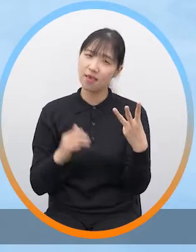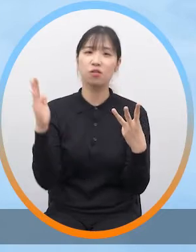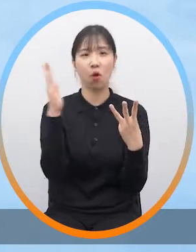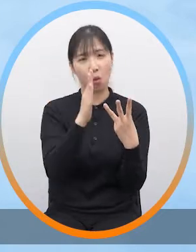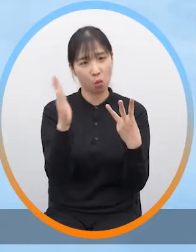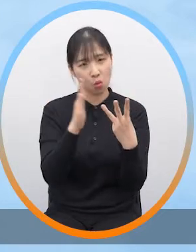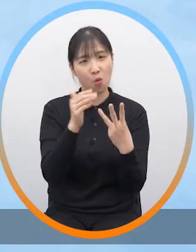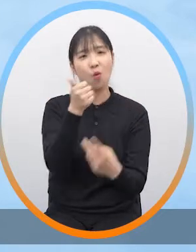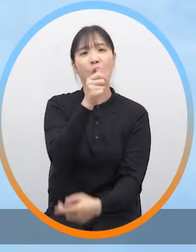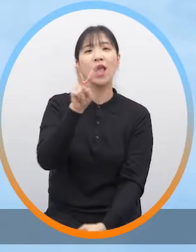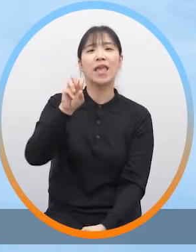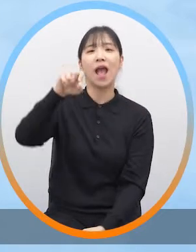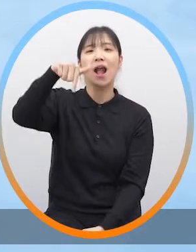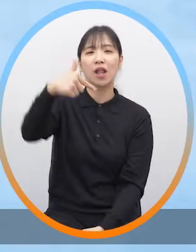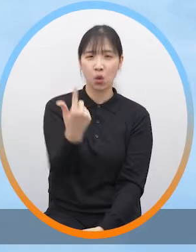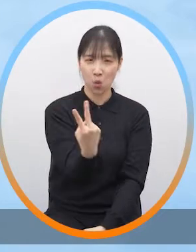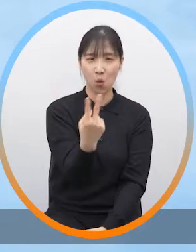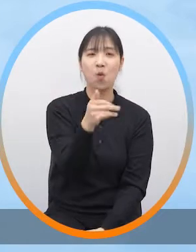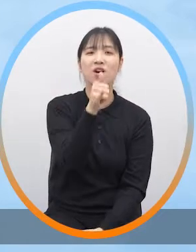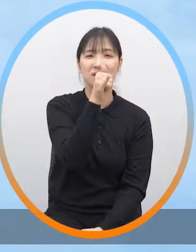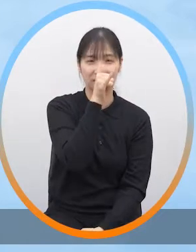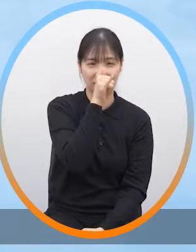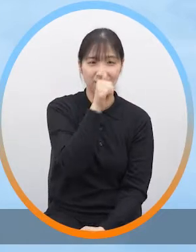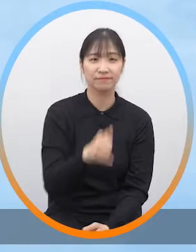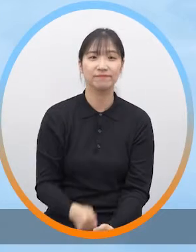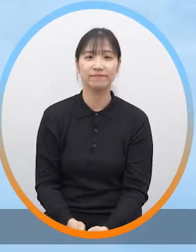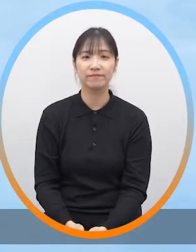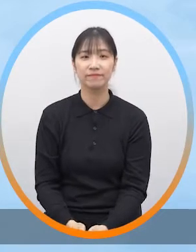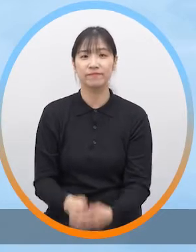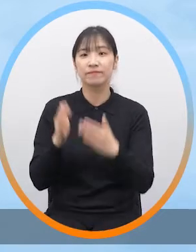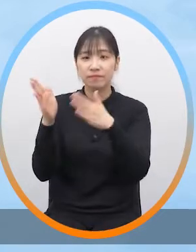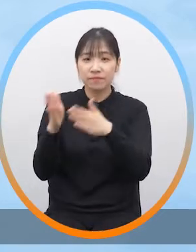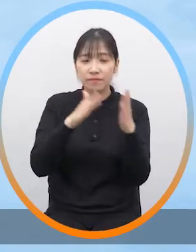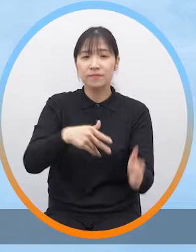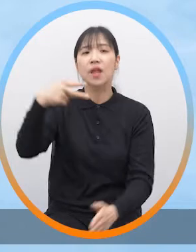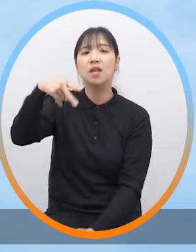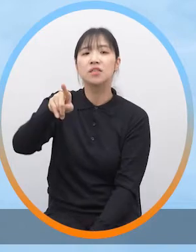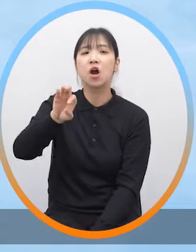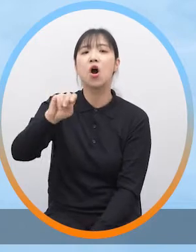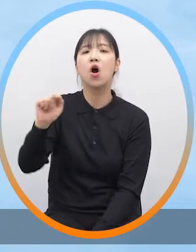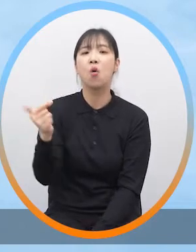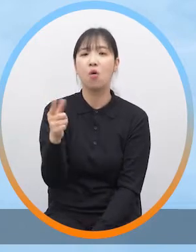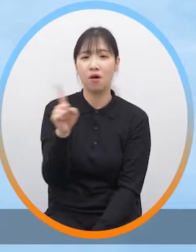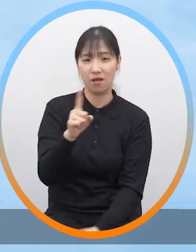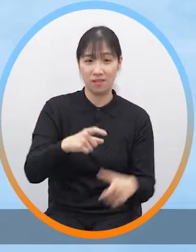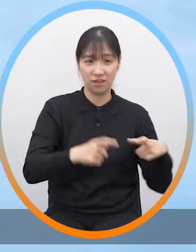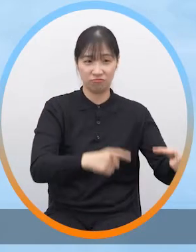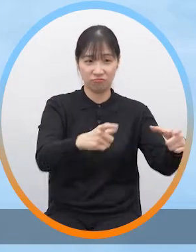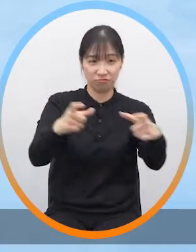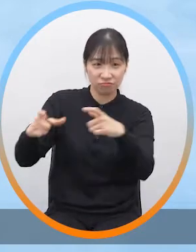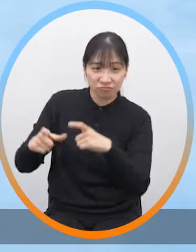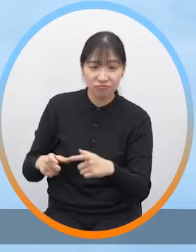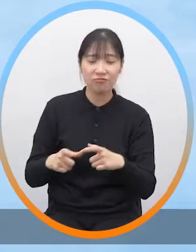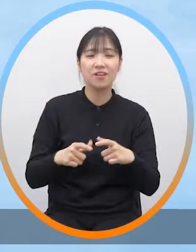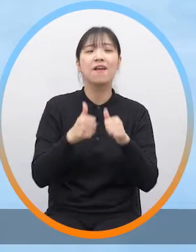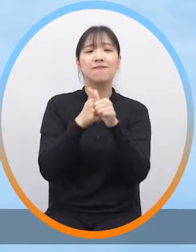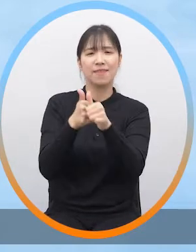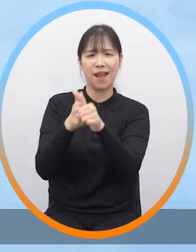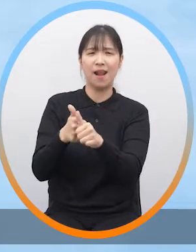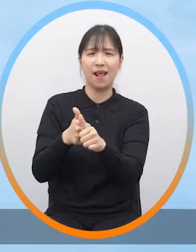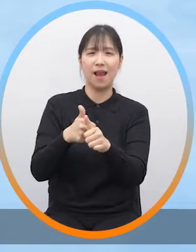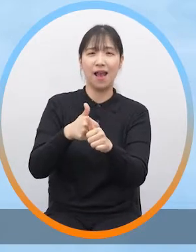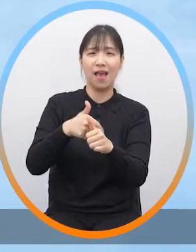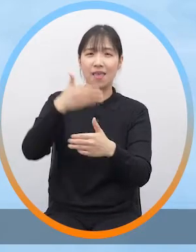3개 정도의 향교가 남아 있다고 보시면 됩니다. 반면에 서원은 군현에 따라서